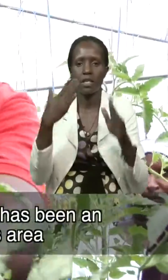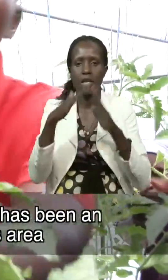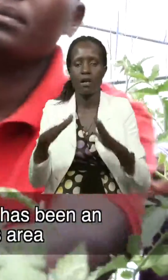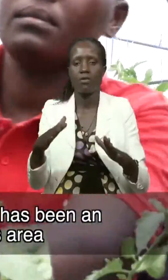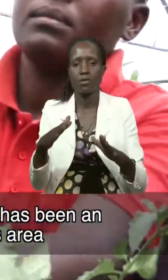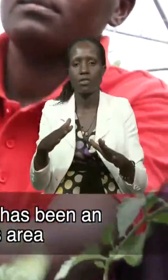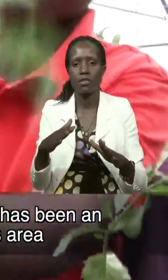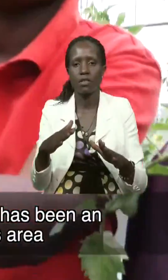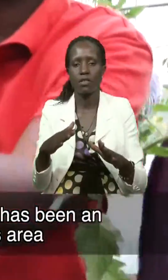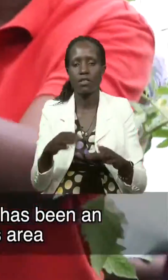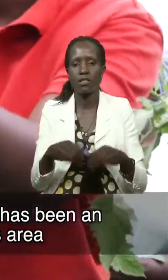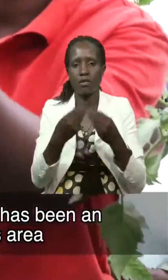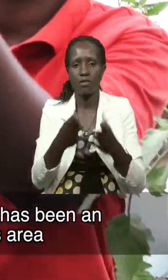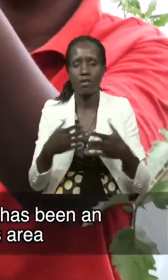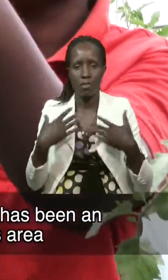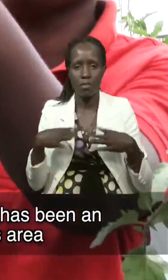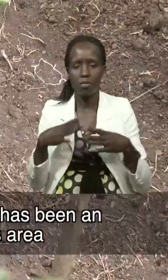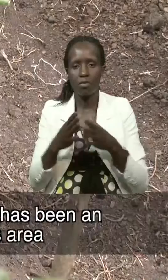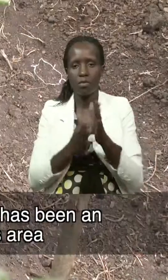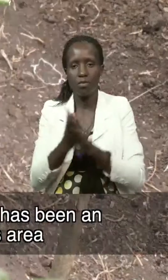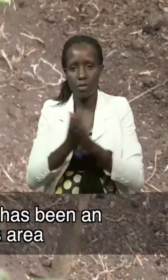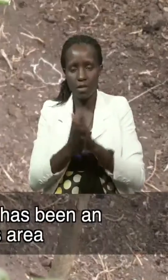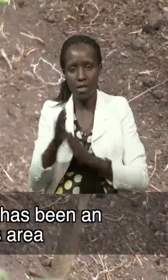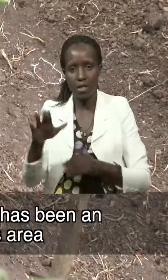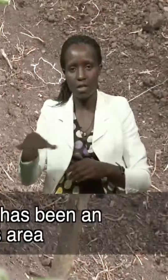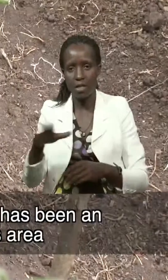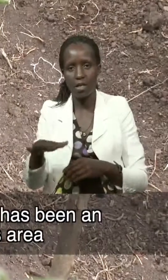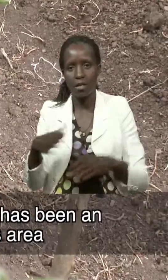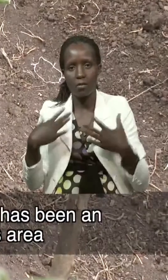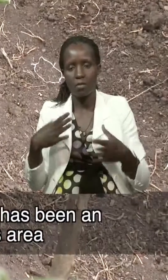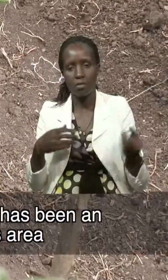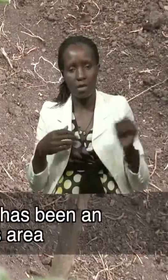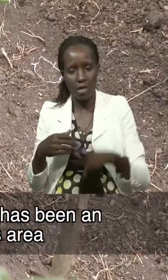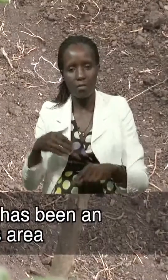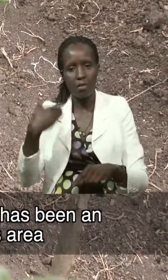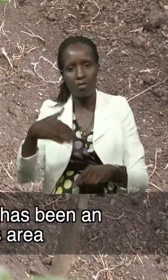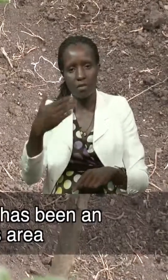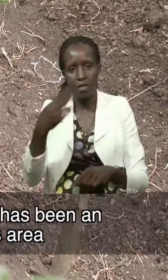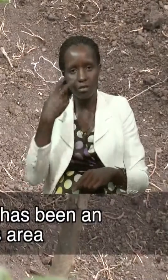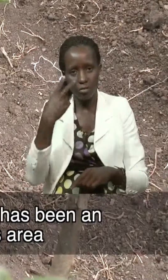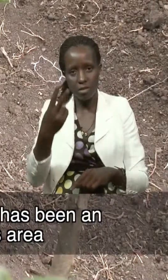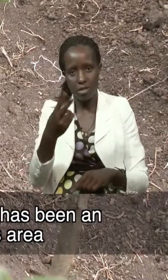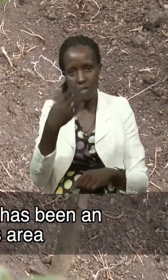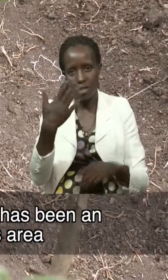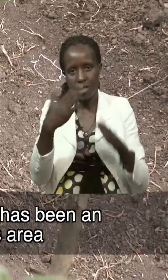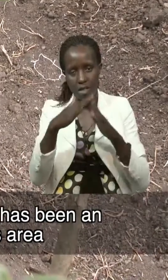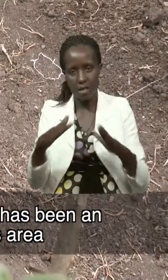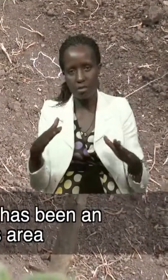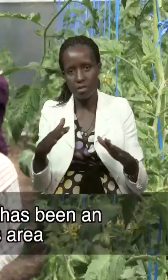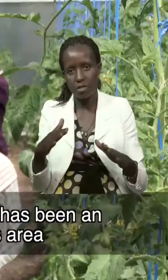greenhouse imepatia watu morale hii area. Watu wanakuwa hapa kila siku wakija kuona hii